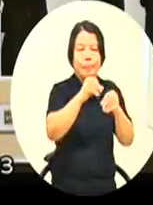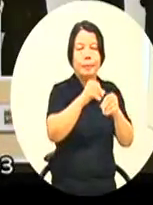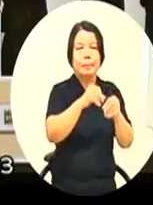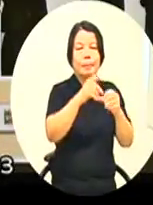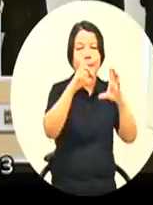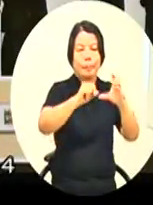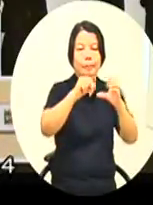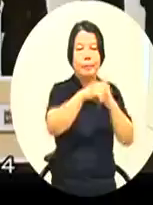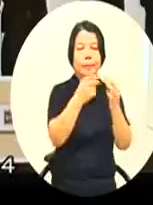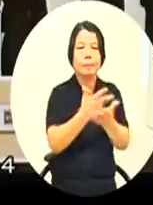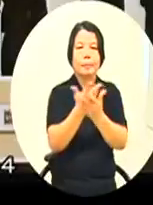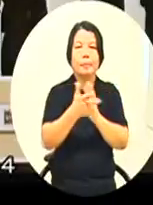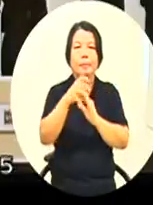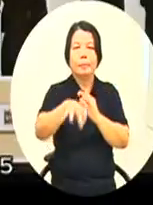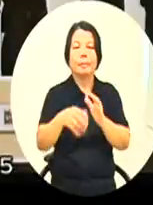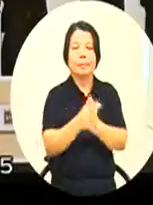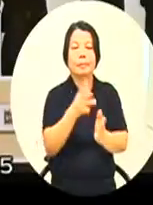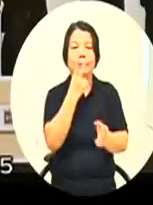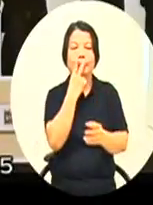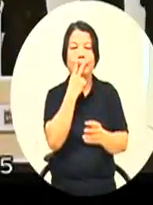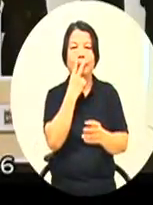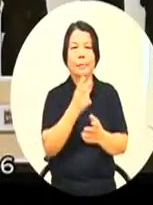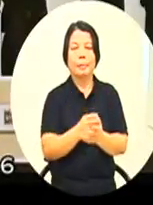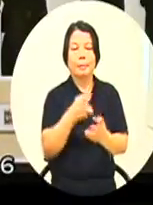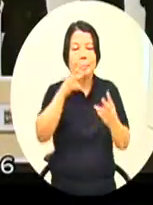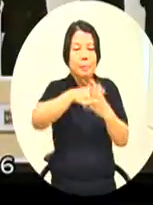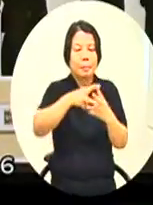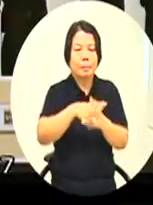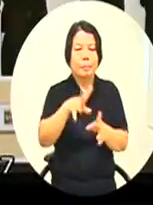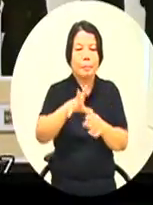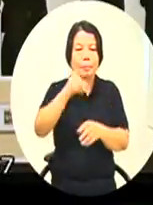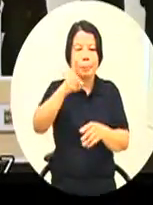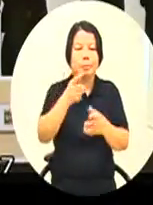在美术馆是亚洲的首展。